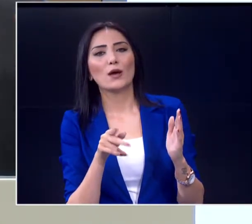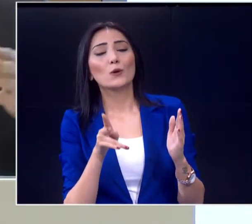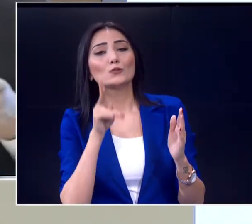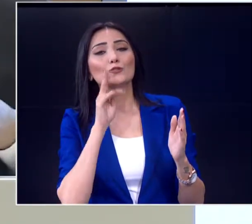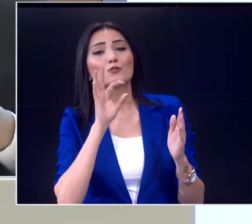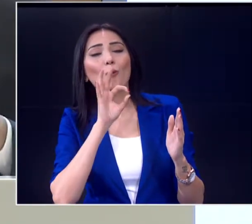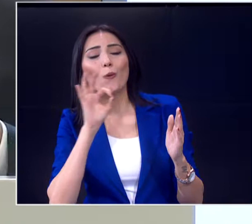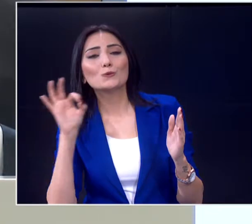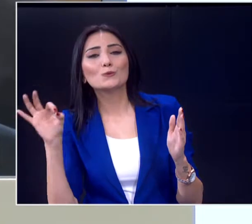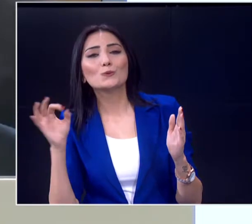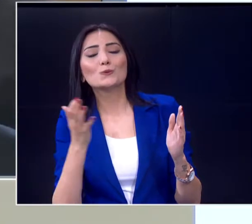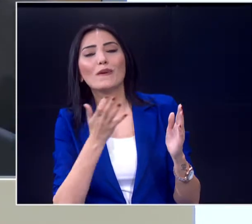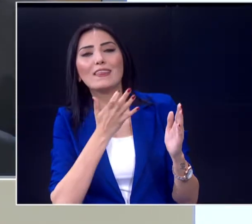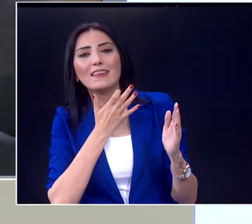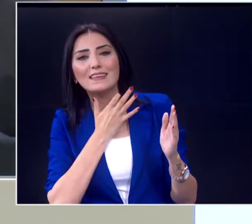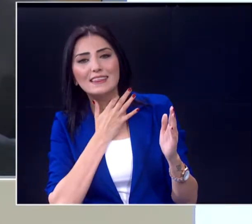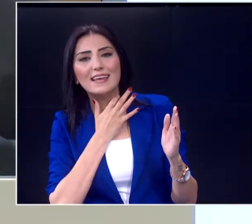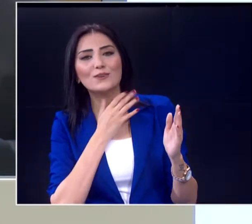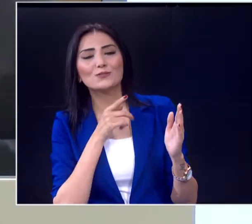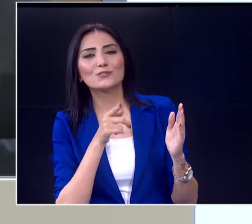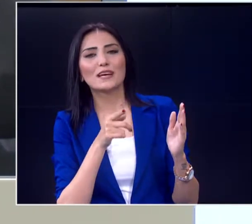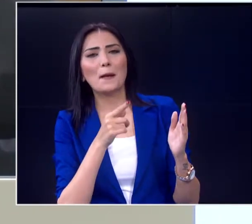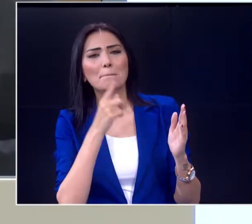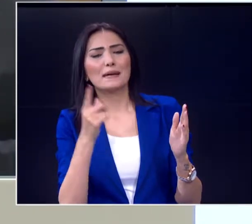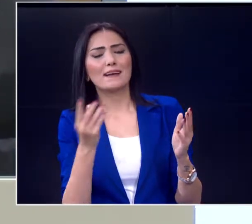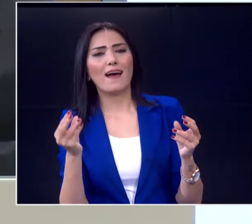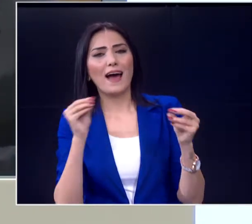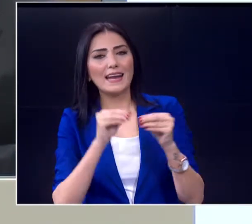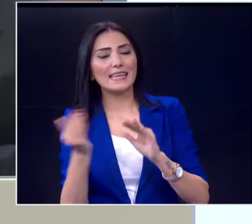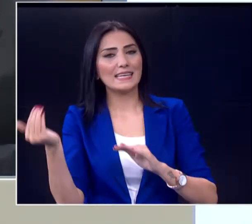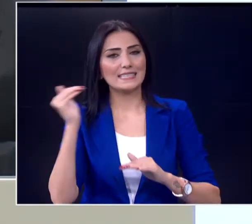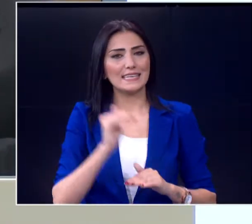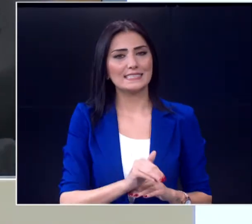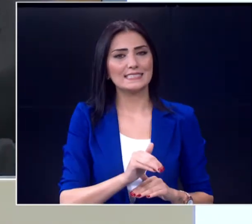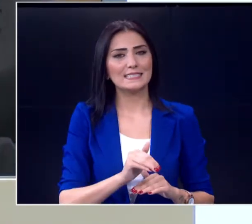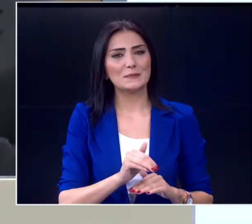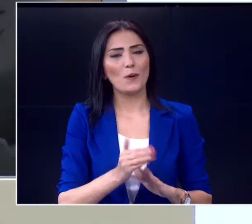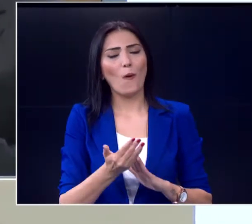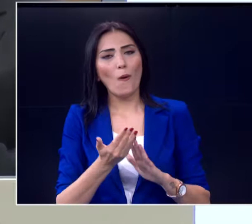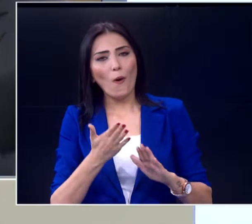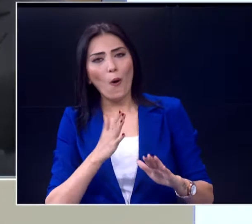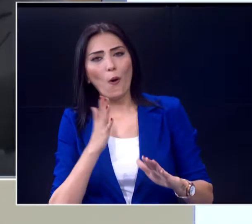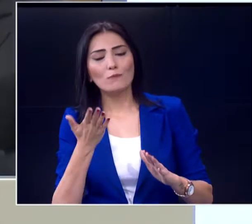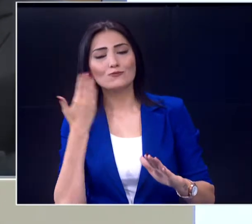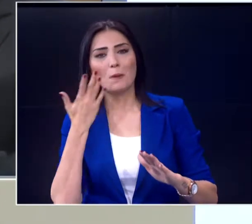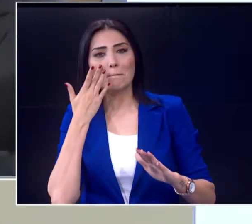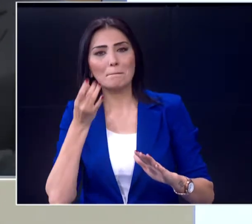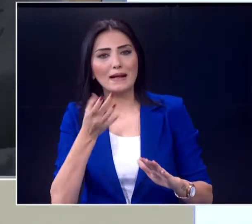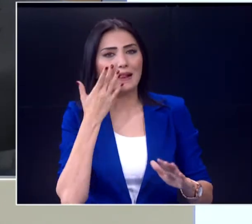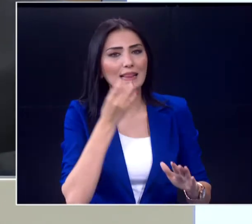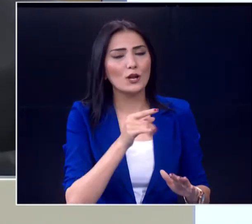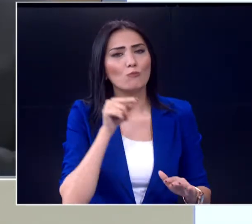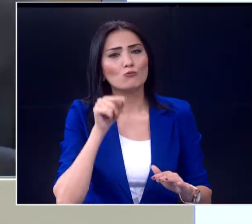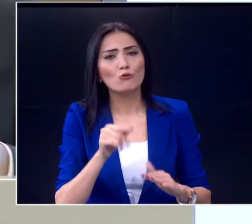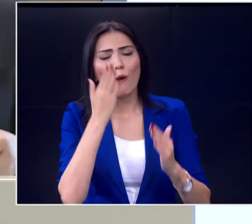sonsuz ihtiyaçları bir arada getirip, öncelikleri belirleyip,